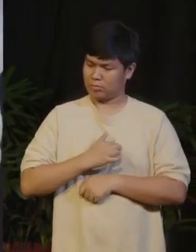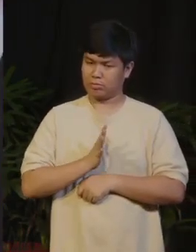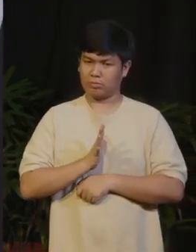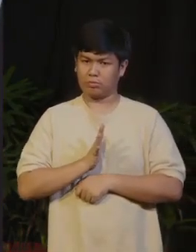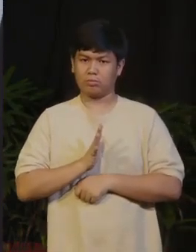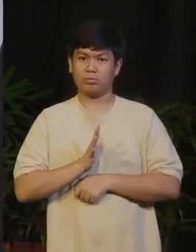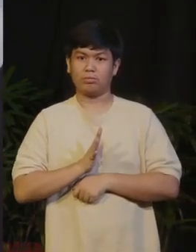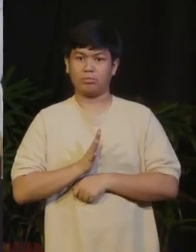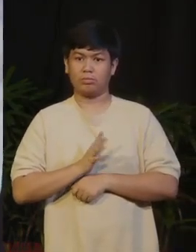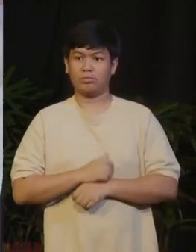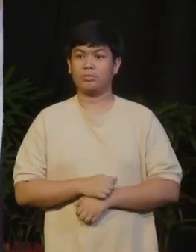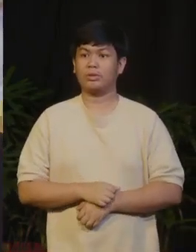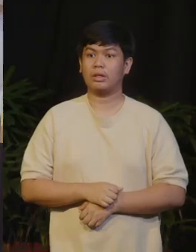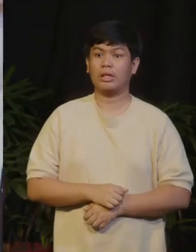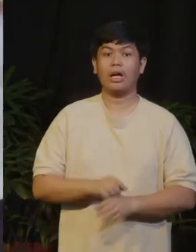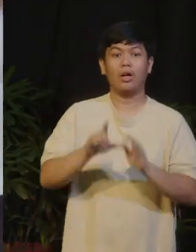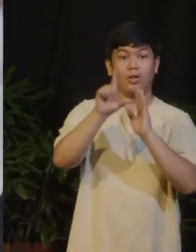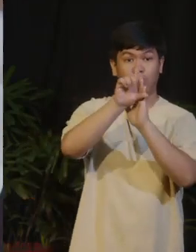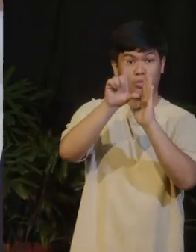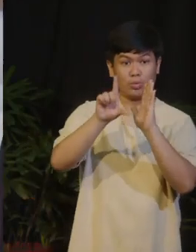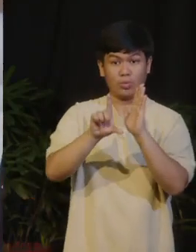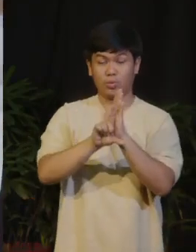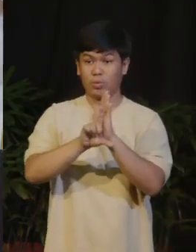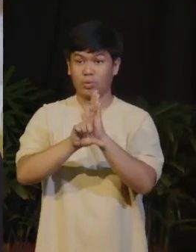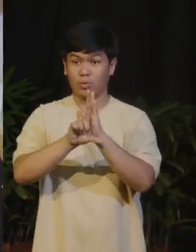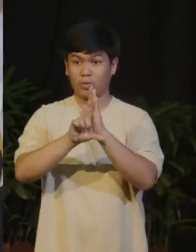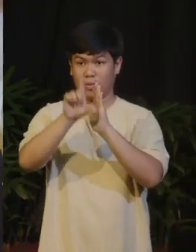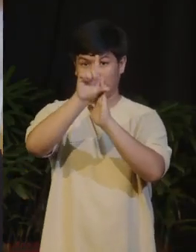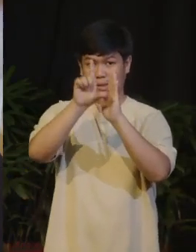ng paglalapat ng batas ng bansa.